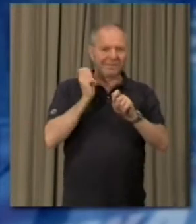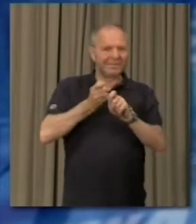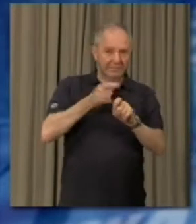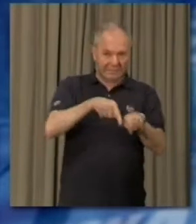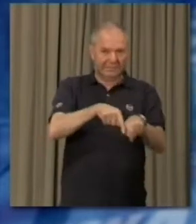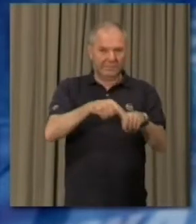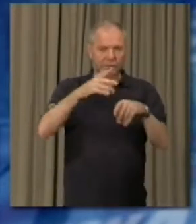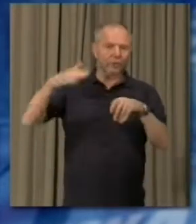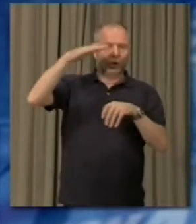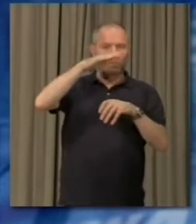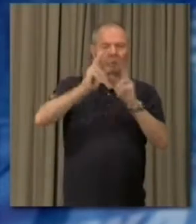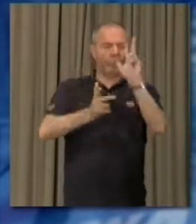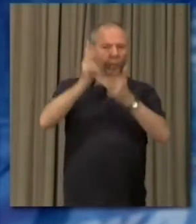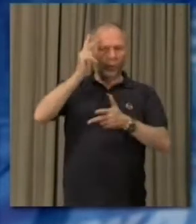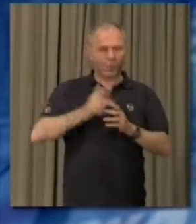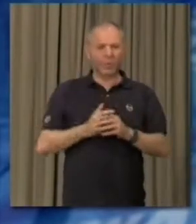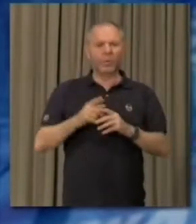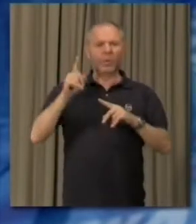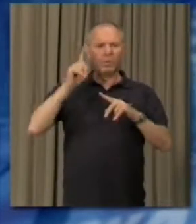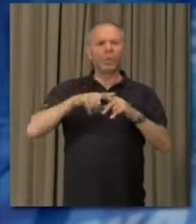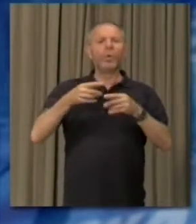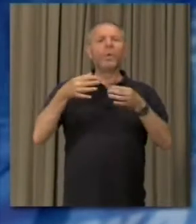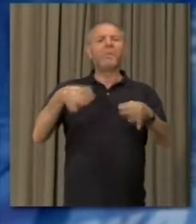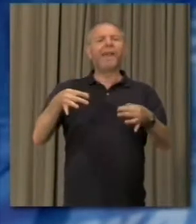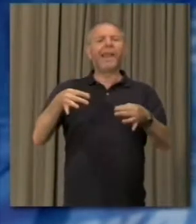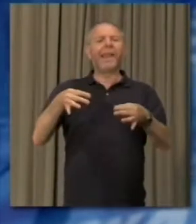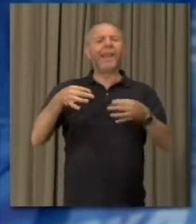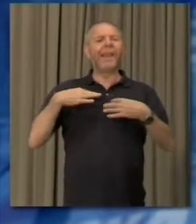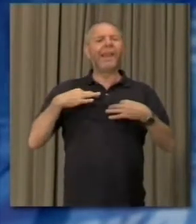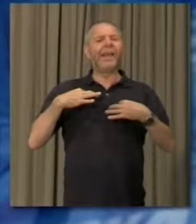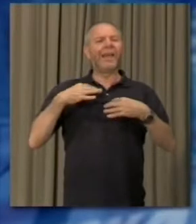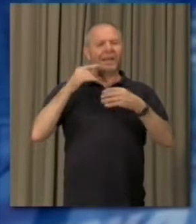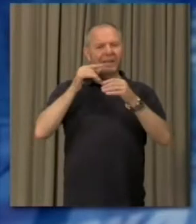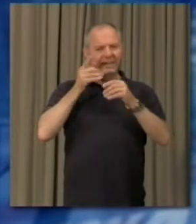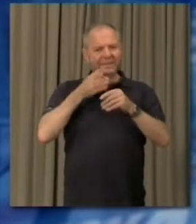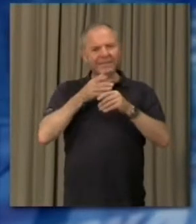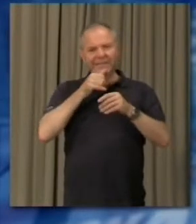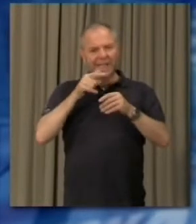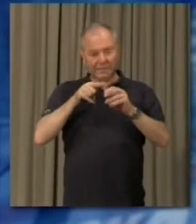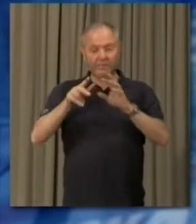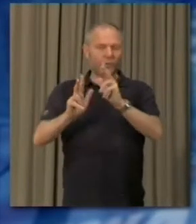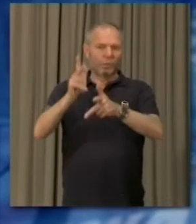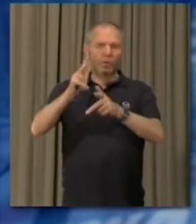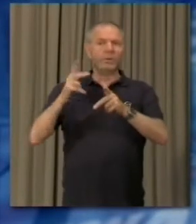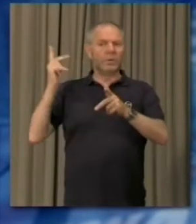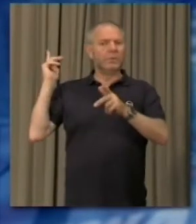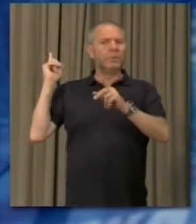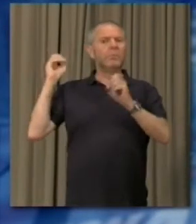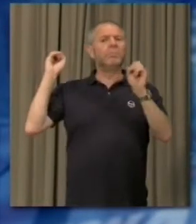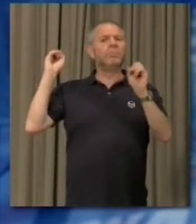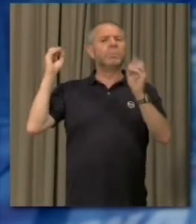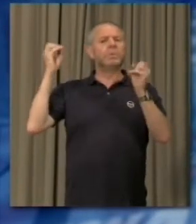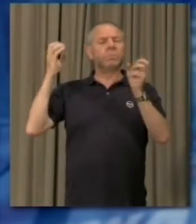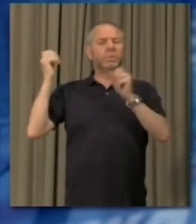calzature, e sono bruciate anche dei cumuli di pelle che viene utilizzata. Sono arrivate squadre da Romagnano Sesia, da